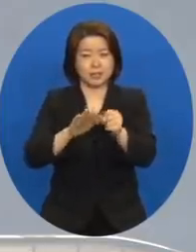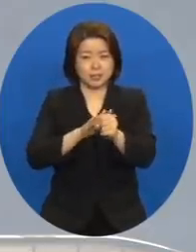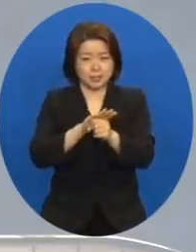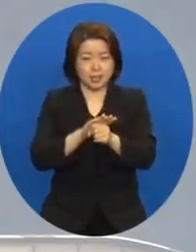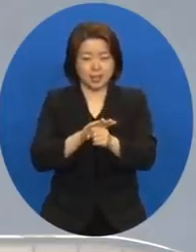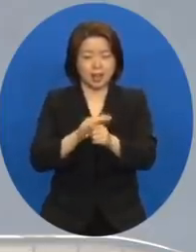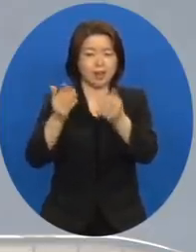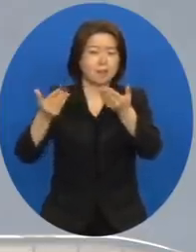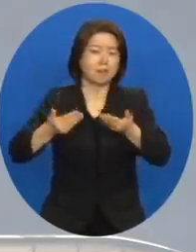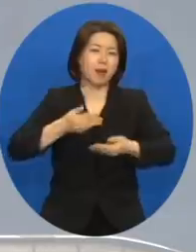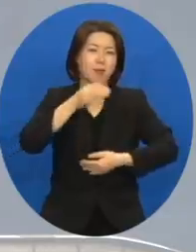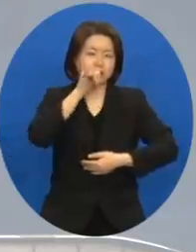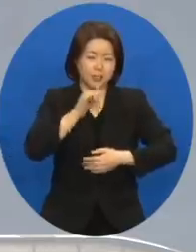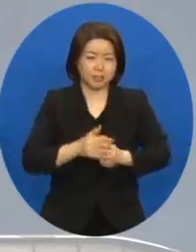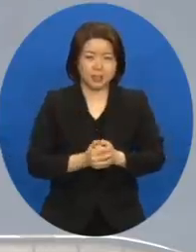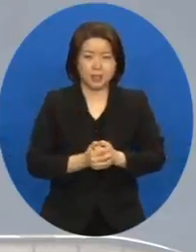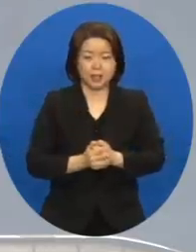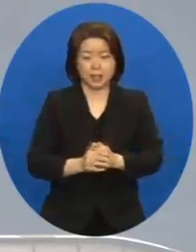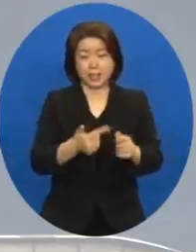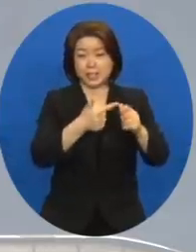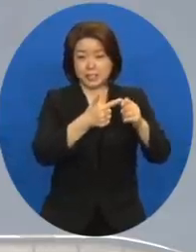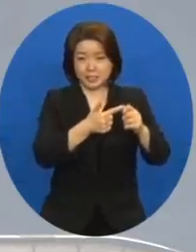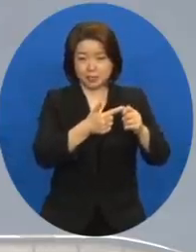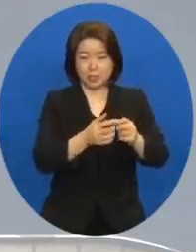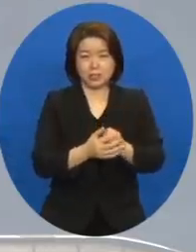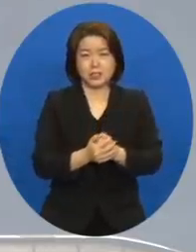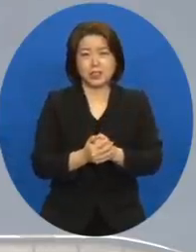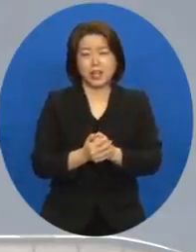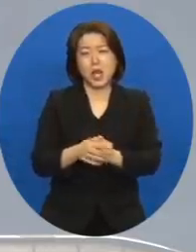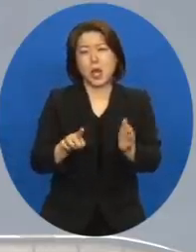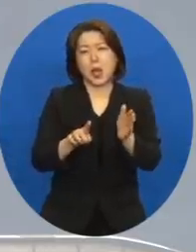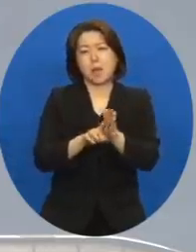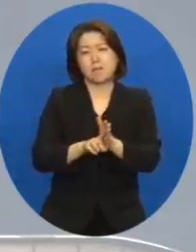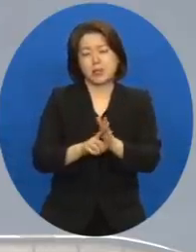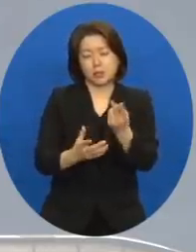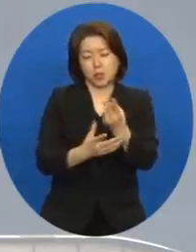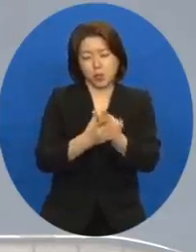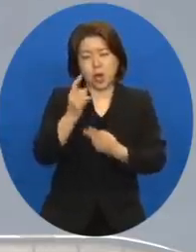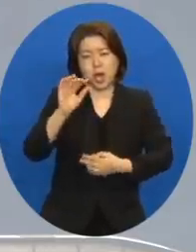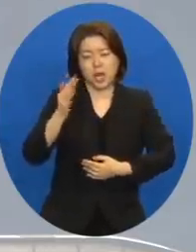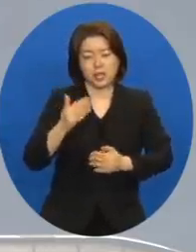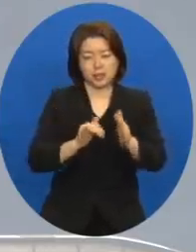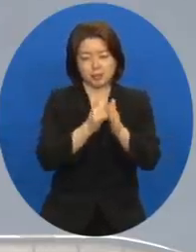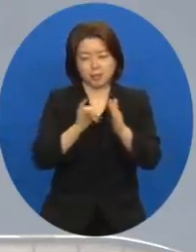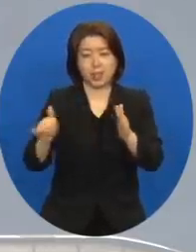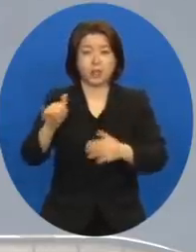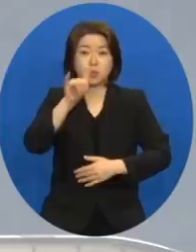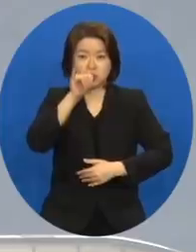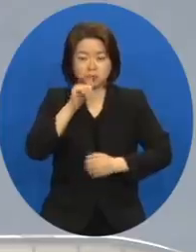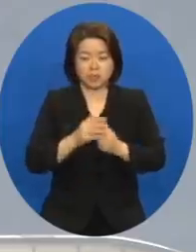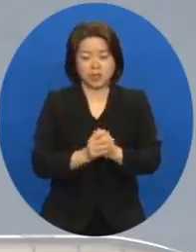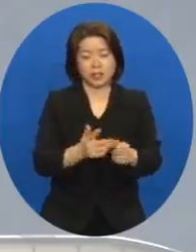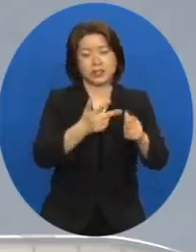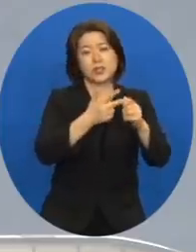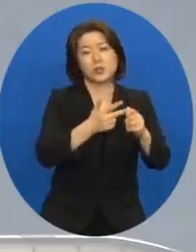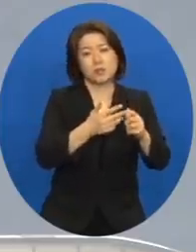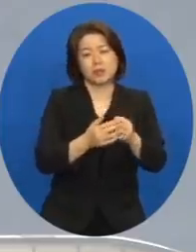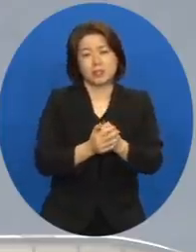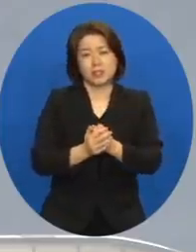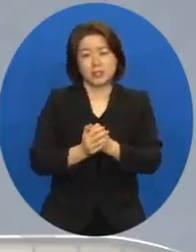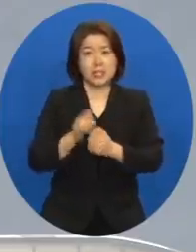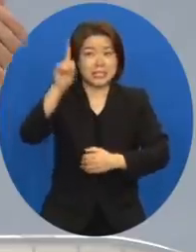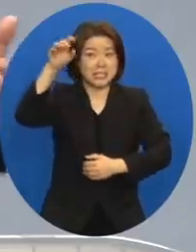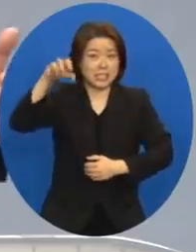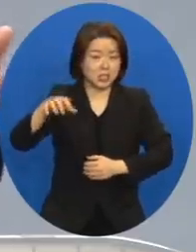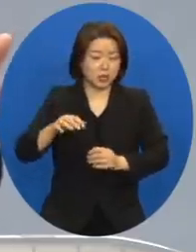받고 있습니다 여섯번째 믿음으로 하나된 가족이 있습니다 일곱번째 천국